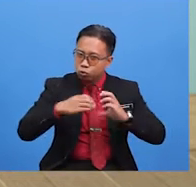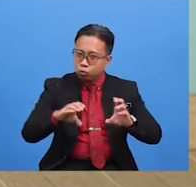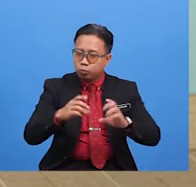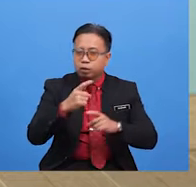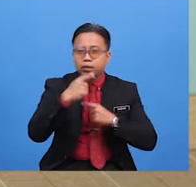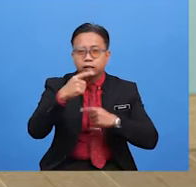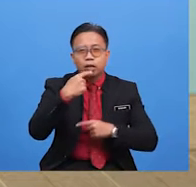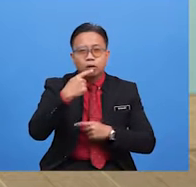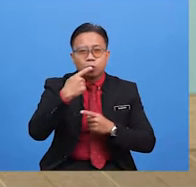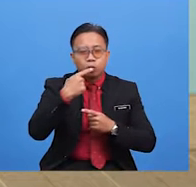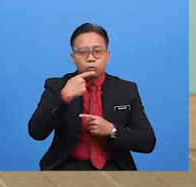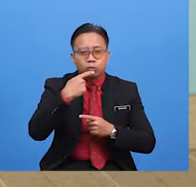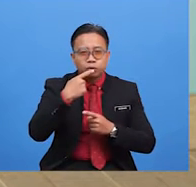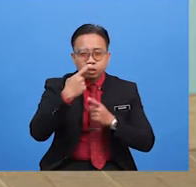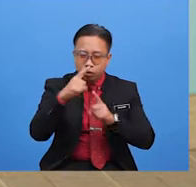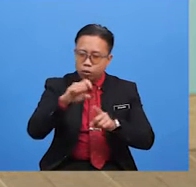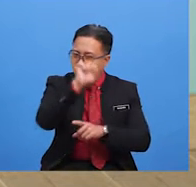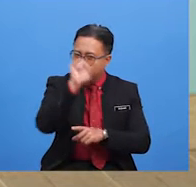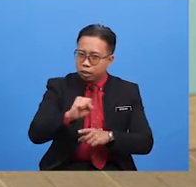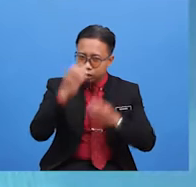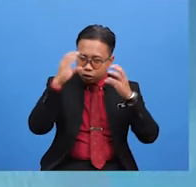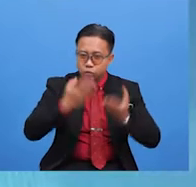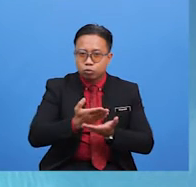beberapa soalan yang telah cikgu sediakan.